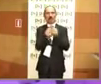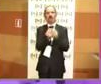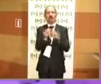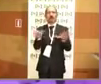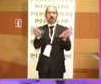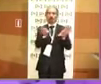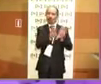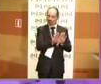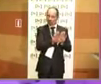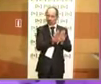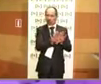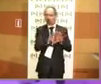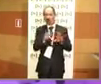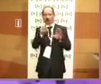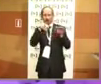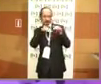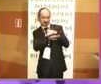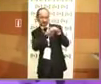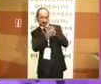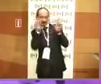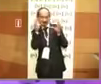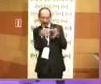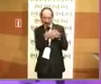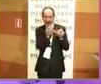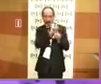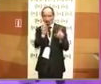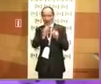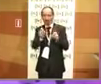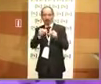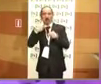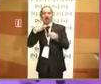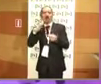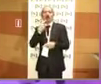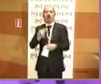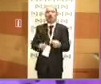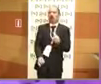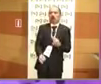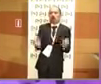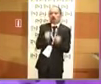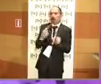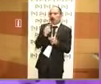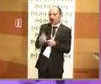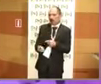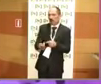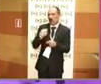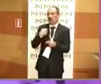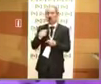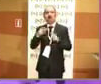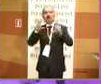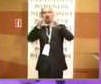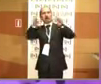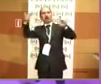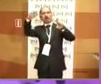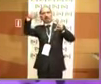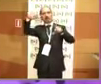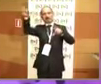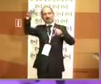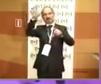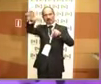chiuso, non settario, non di chi ha paura. Io mi sono azzardato una volta a dire: il simbolo non è un